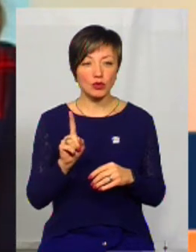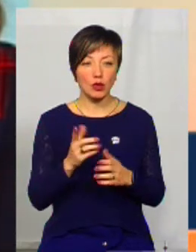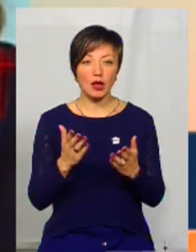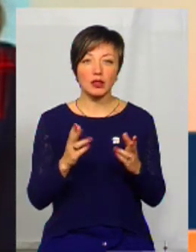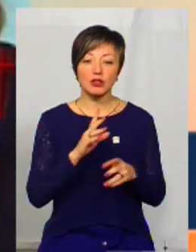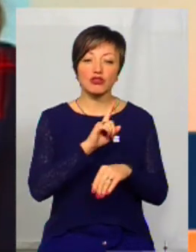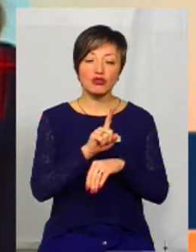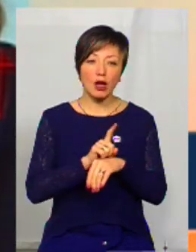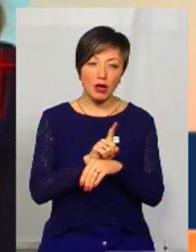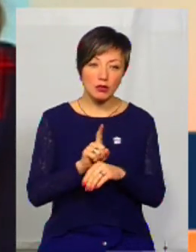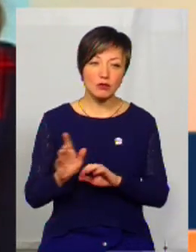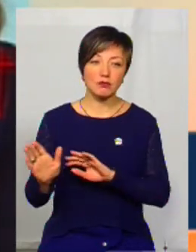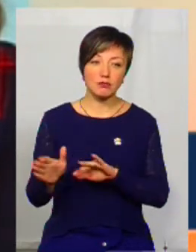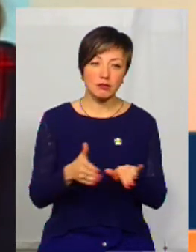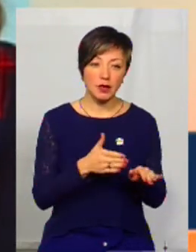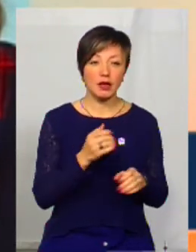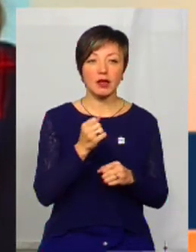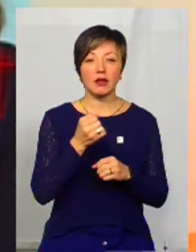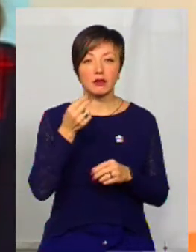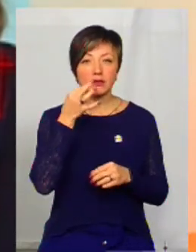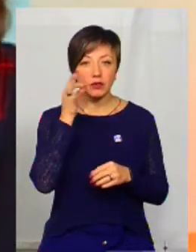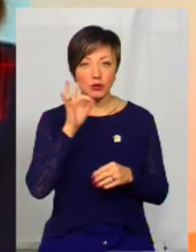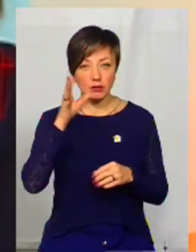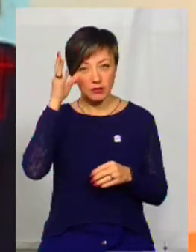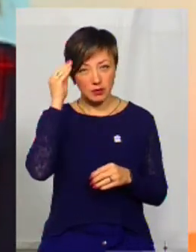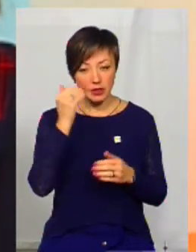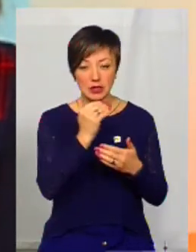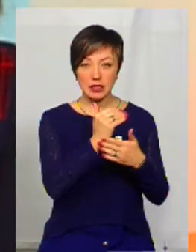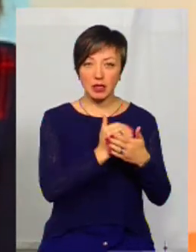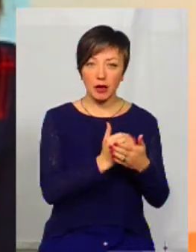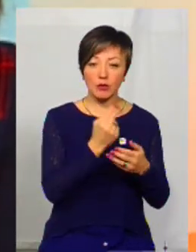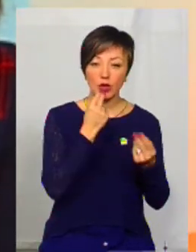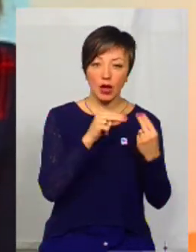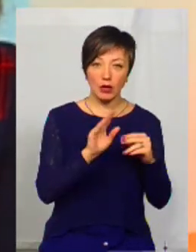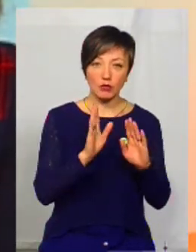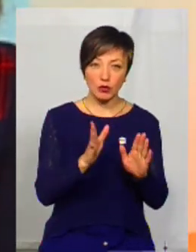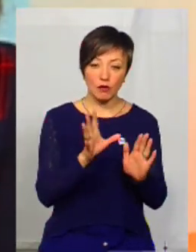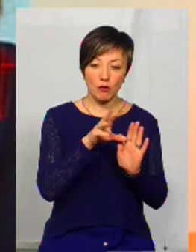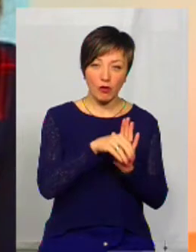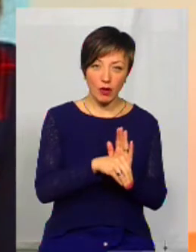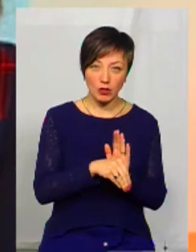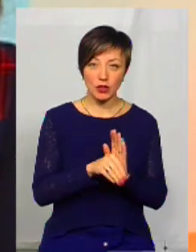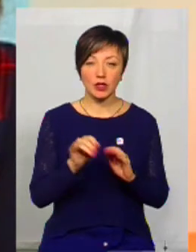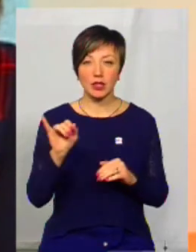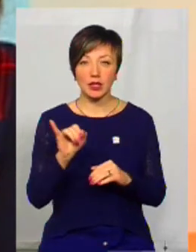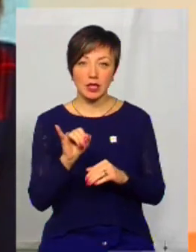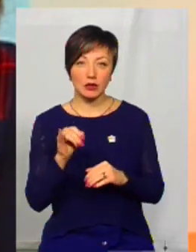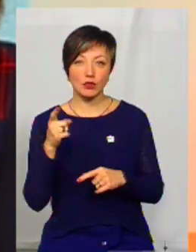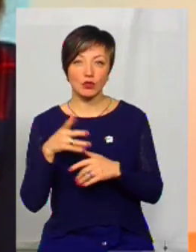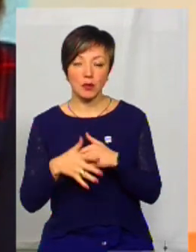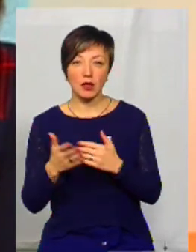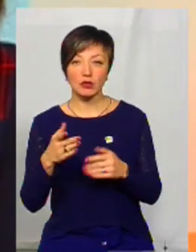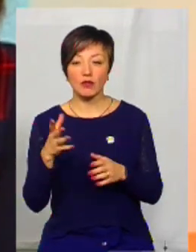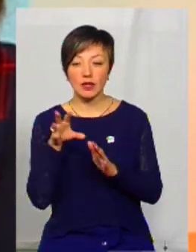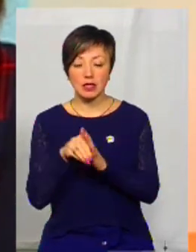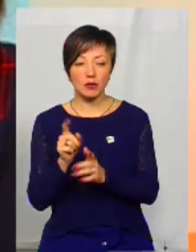десь якимось часом воно відпрацюється і його система, де буде що краще, і воно буде впроваджуватися. Ну і зрозуміло,